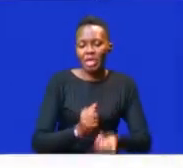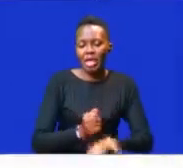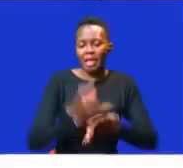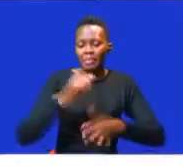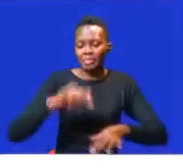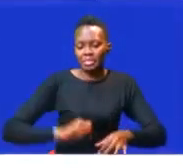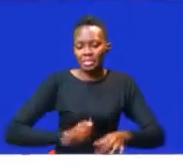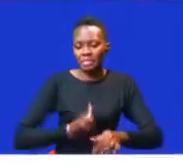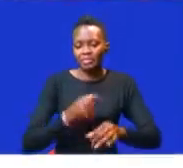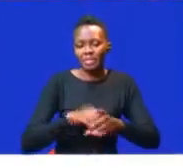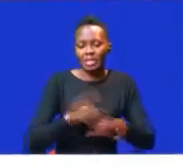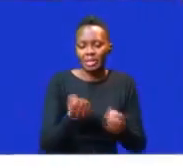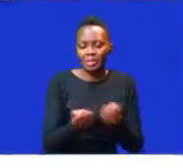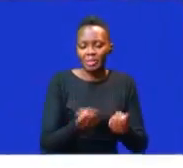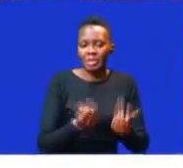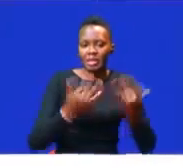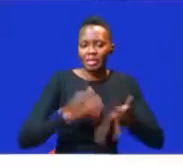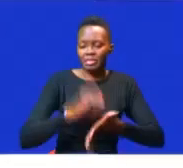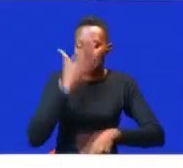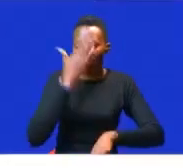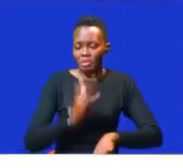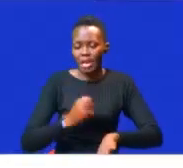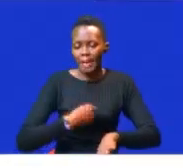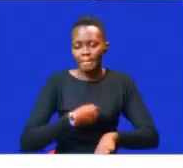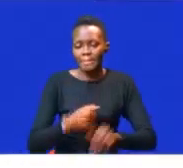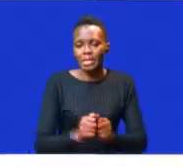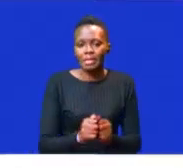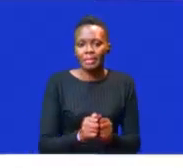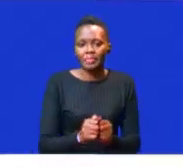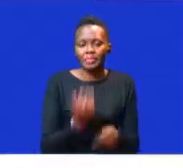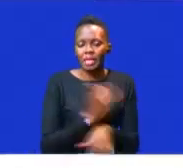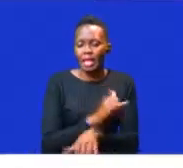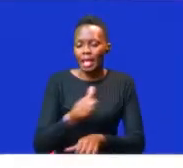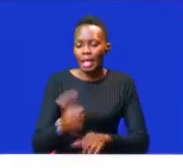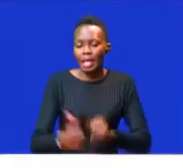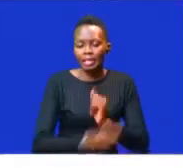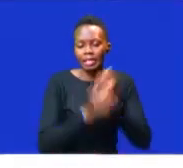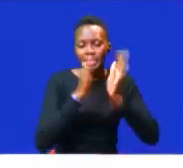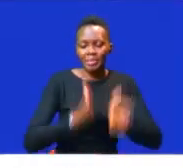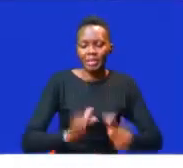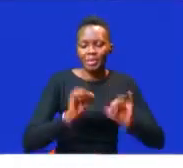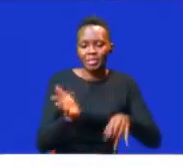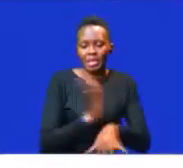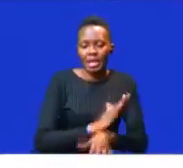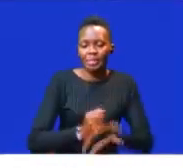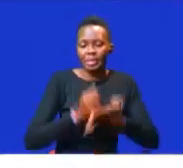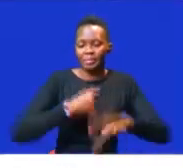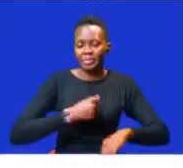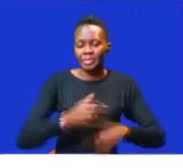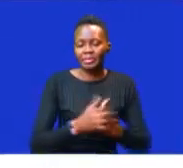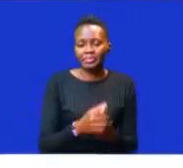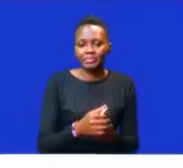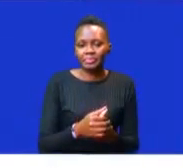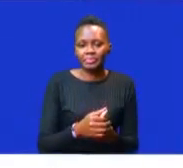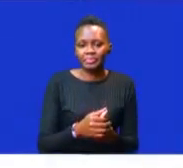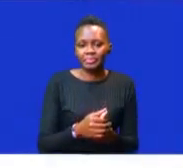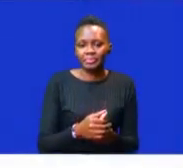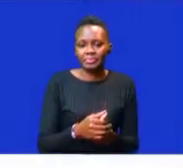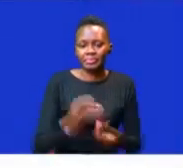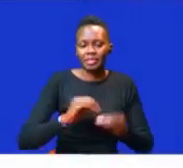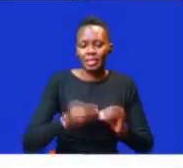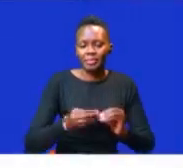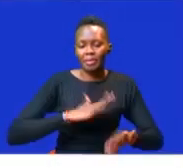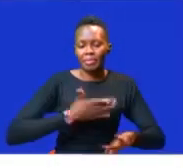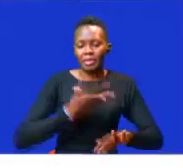kendege, katungu bedi. Kuro mmane kiel mando mi. Jo wadwa, uchunye koda kuma. Pek mnogo. Number